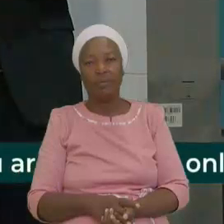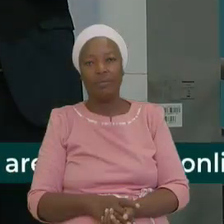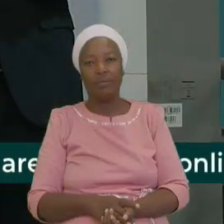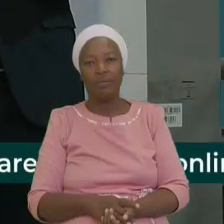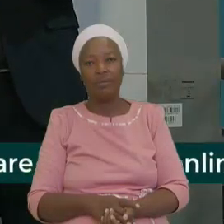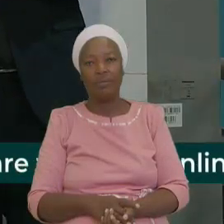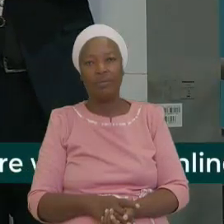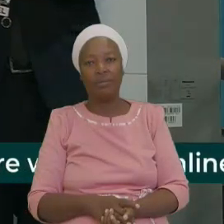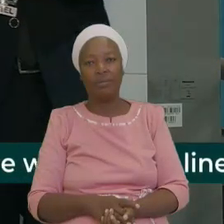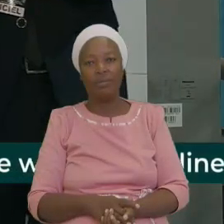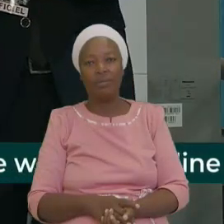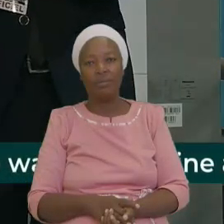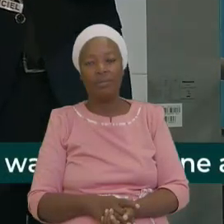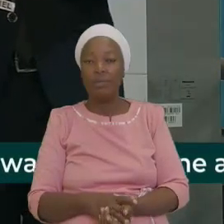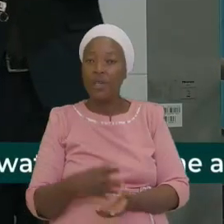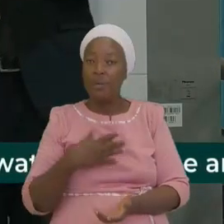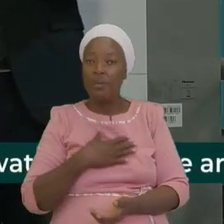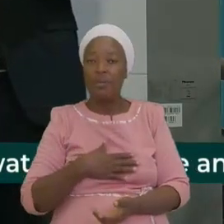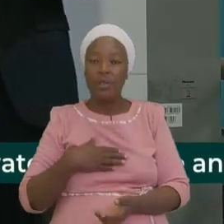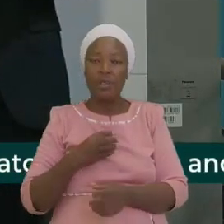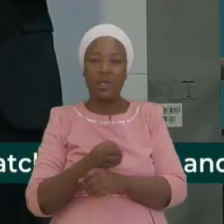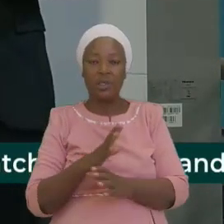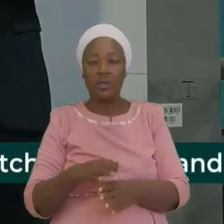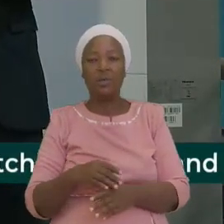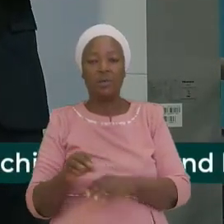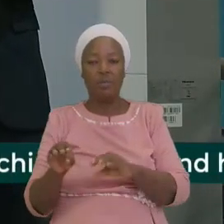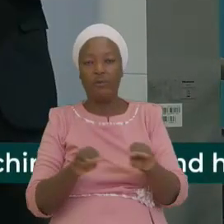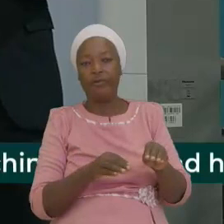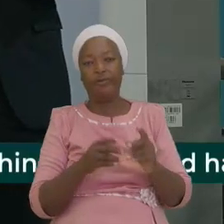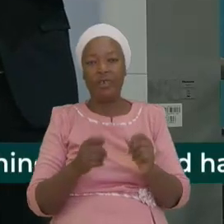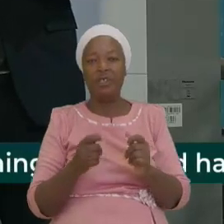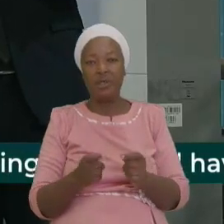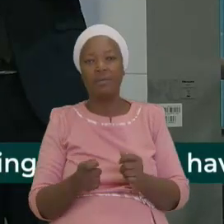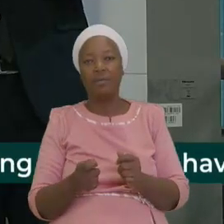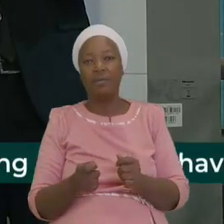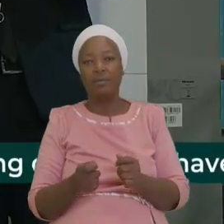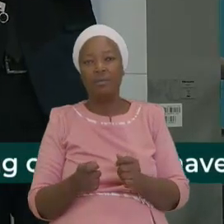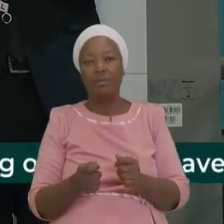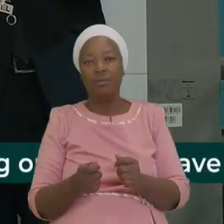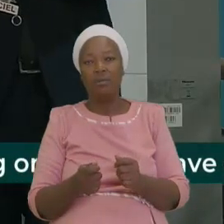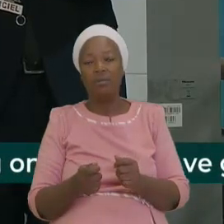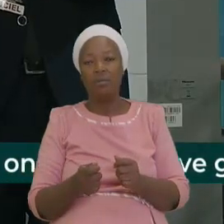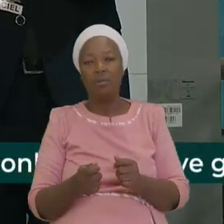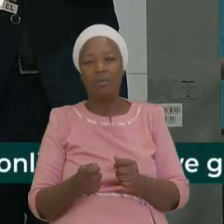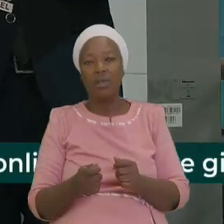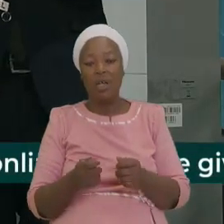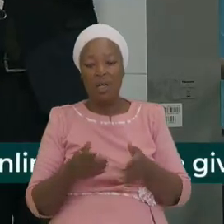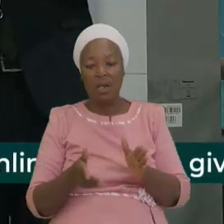aides. Please, counselors, move quickly. Let them put the full